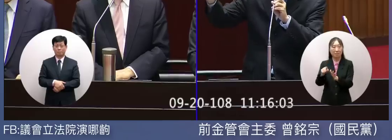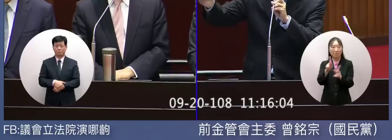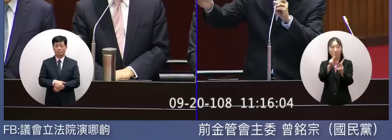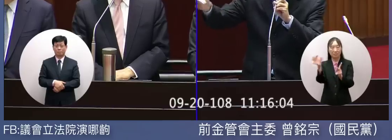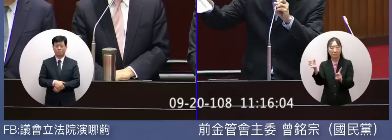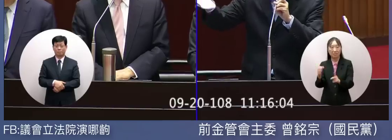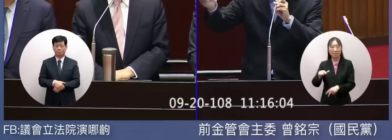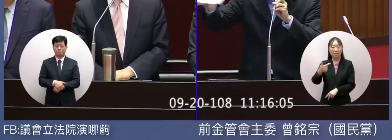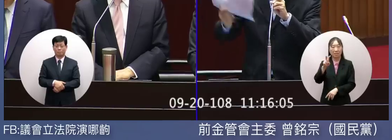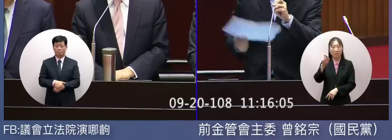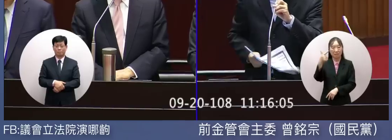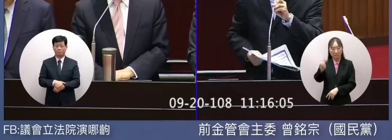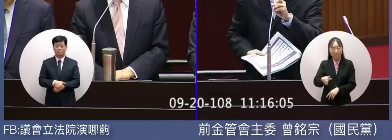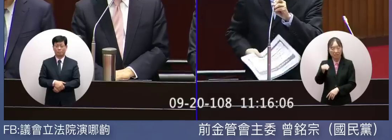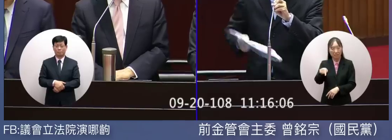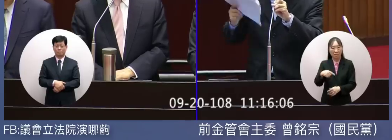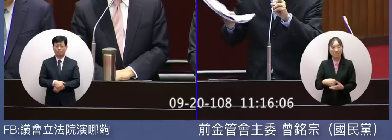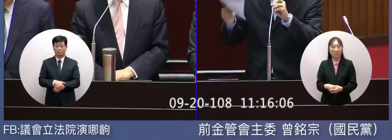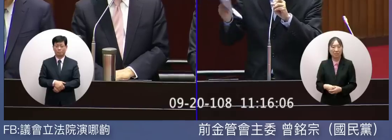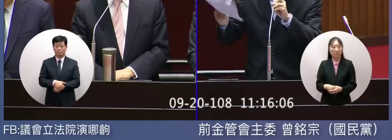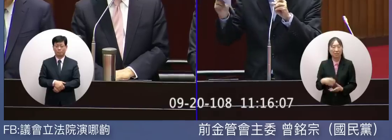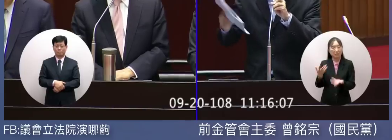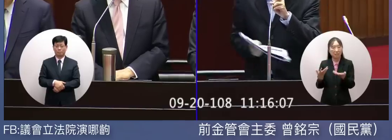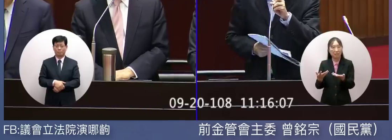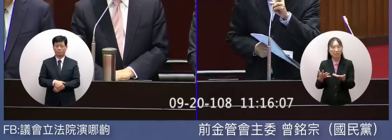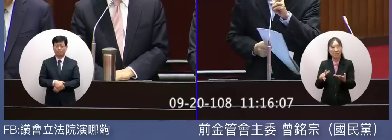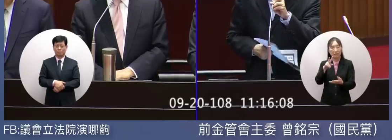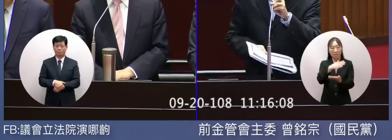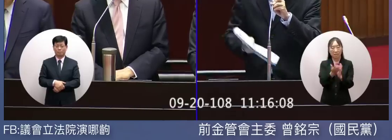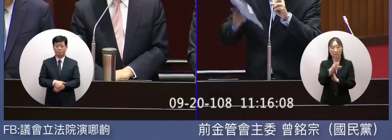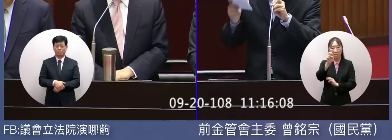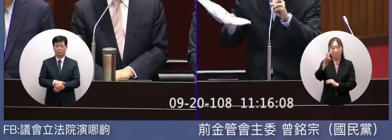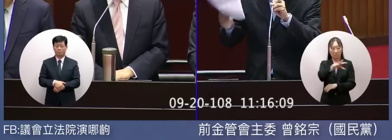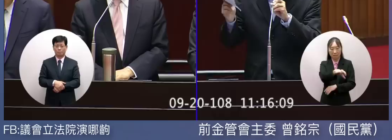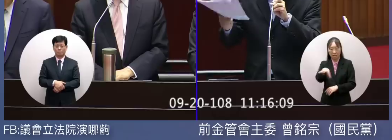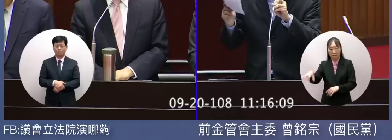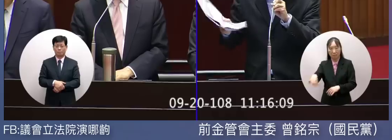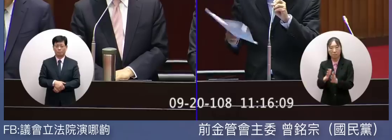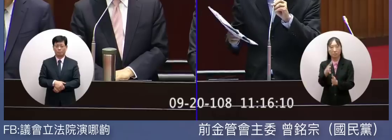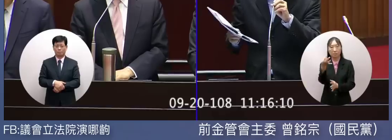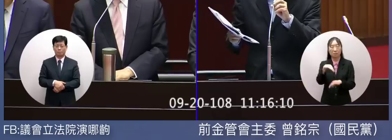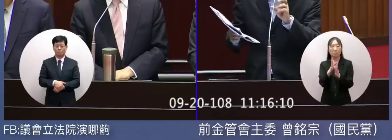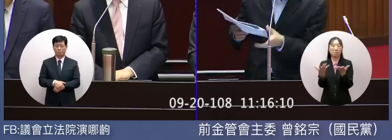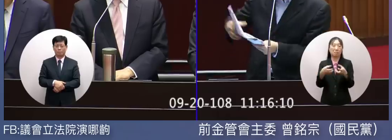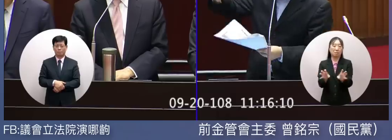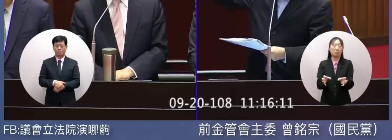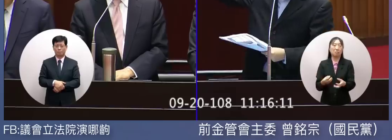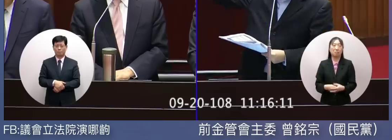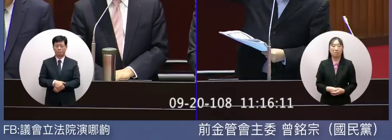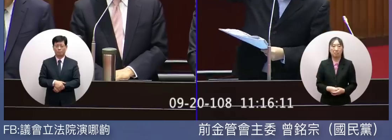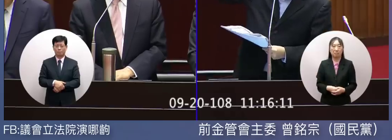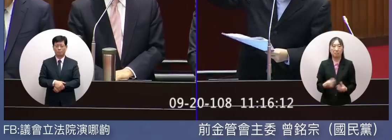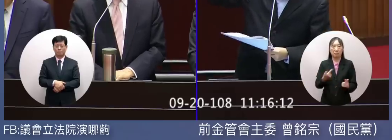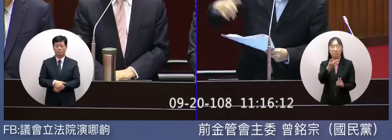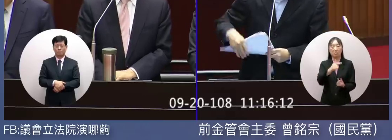下627亿，几乎22县市的财政都会破产。你刚才讲